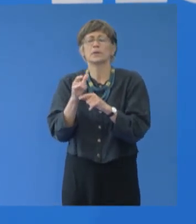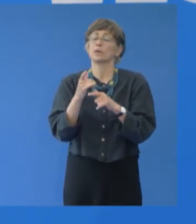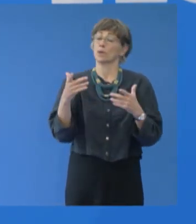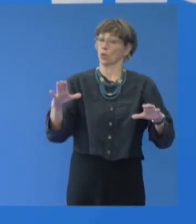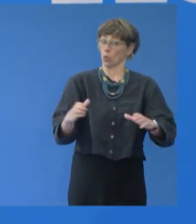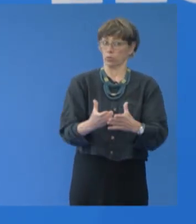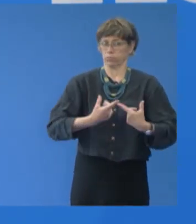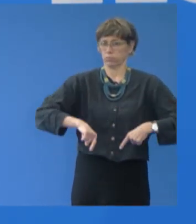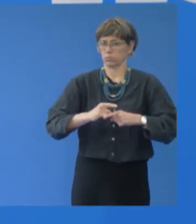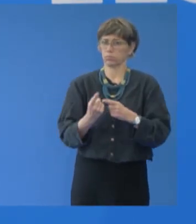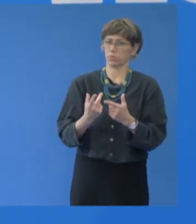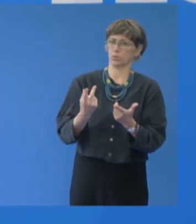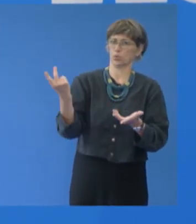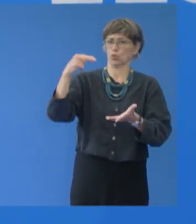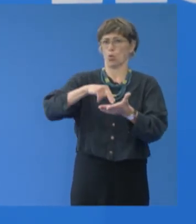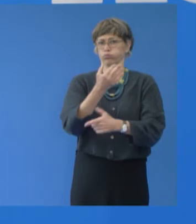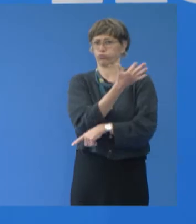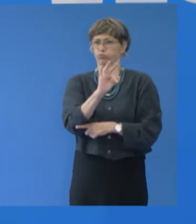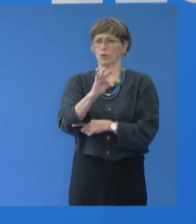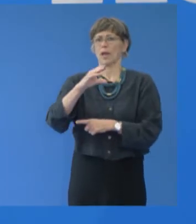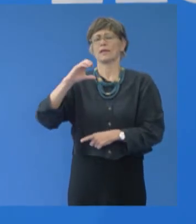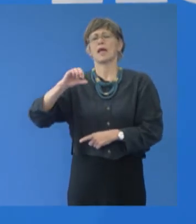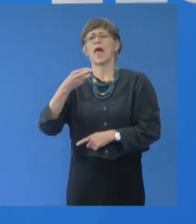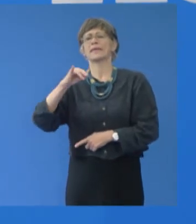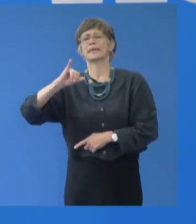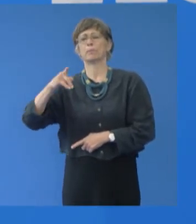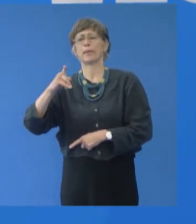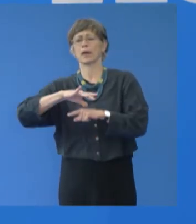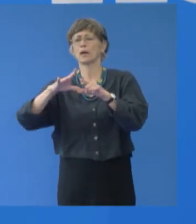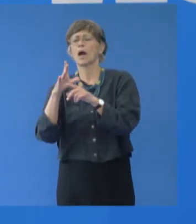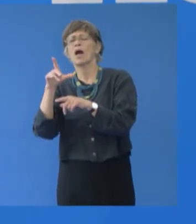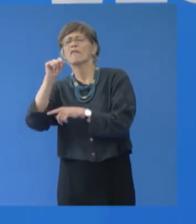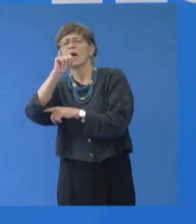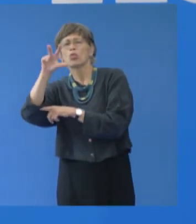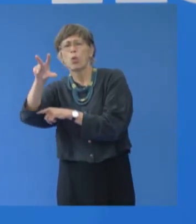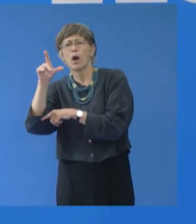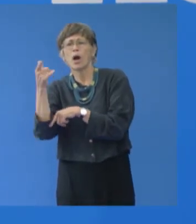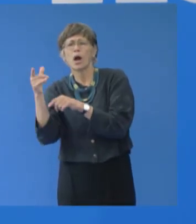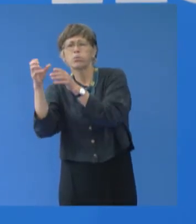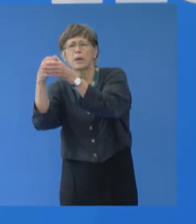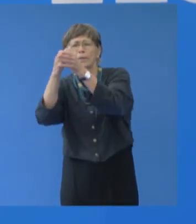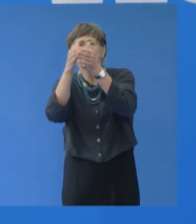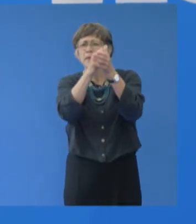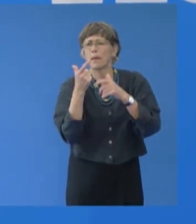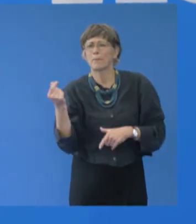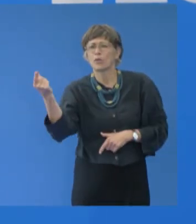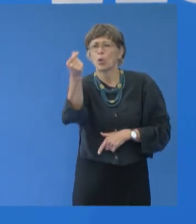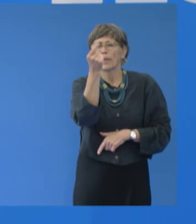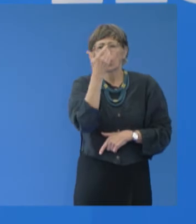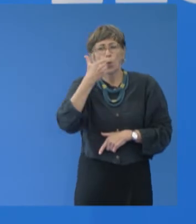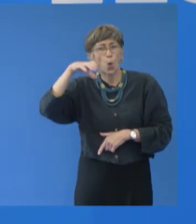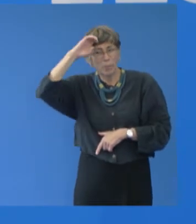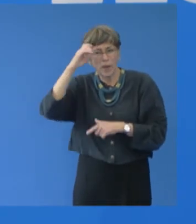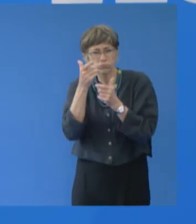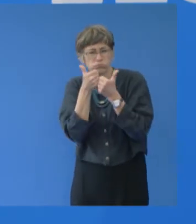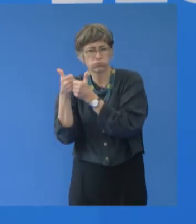France et le CNIP ont 23 partis partenaires au niveau européen. Et c'est là-bas que nous peserons.